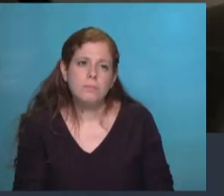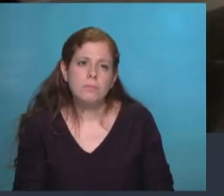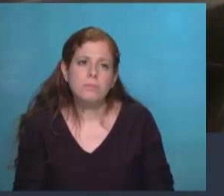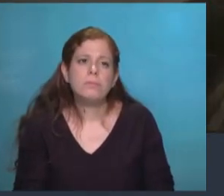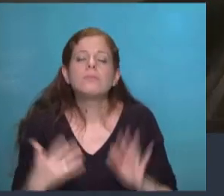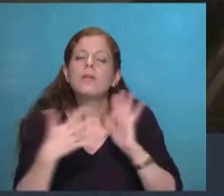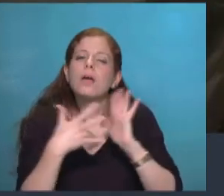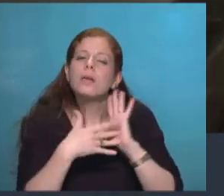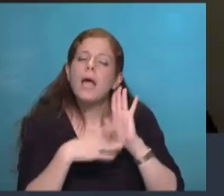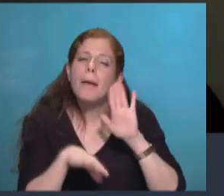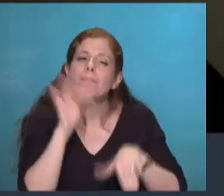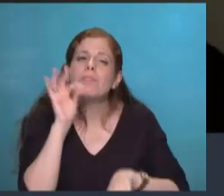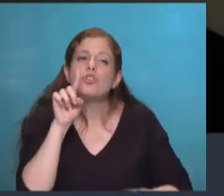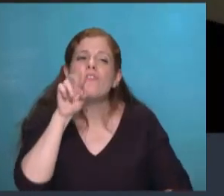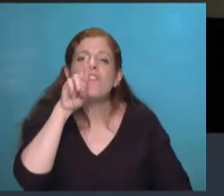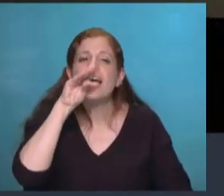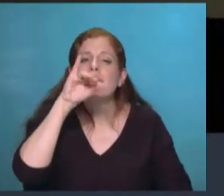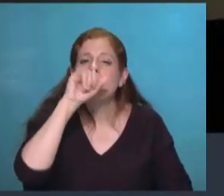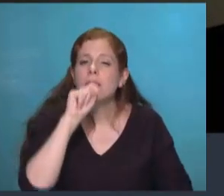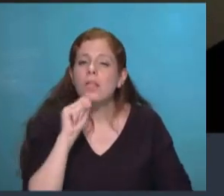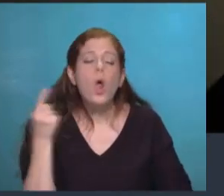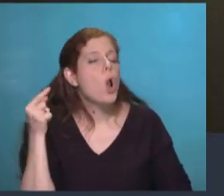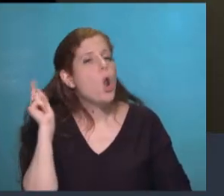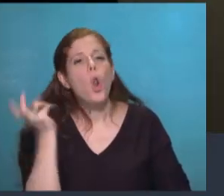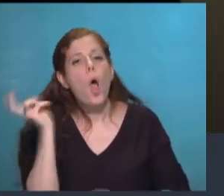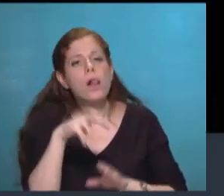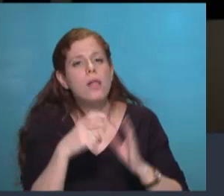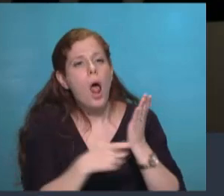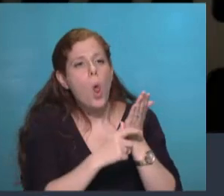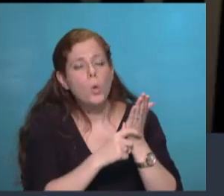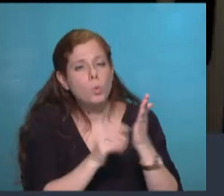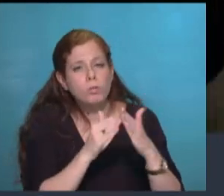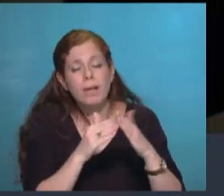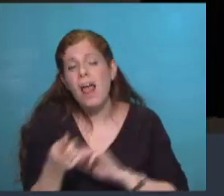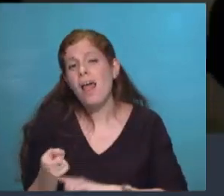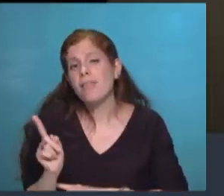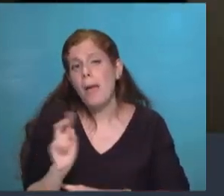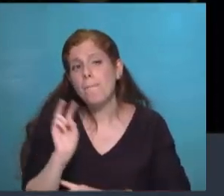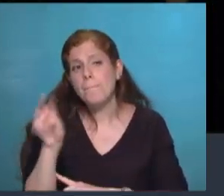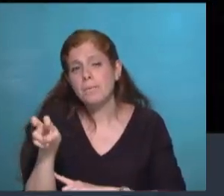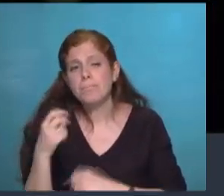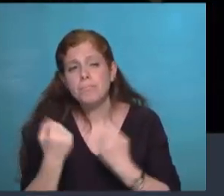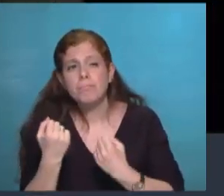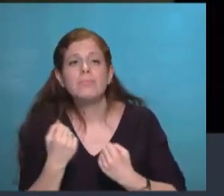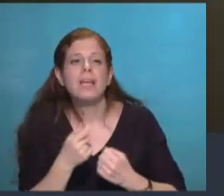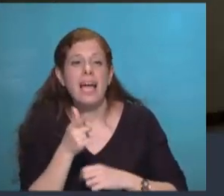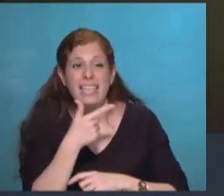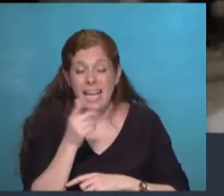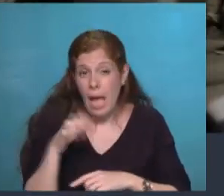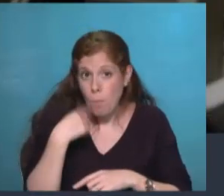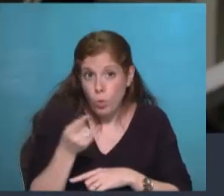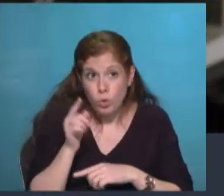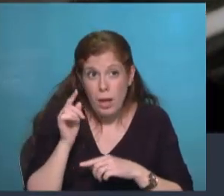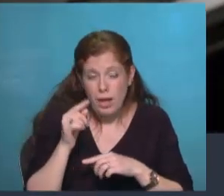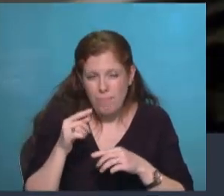החקירה העלתה שוורדית לא עלתה בסופו של דבר על אוטובוס הביתה, אלא עצרה טרמפ. עדי הראייה ציינו שברגע שוורדית הרימה את